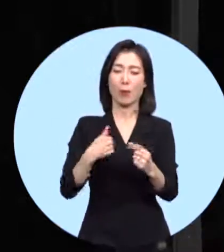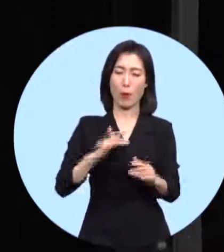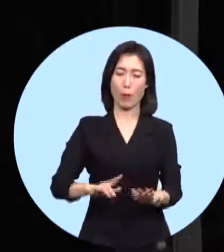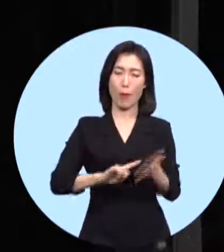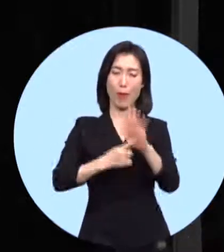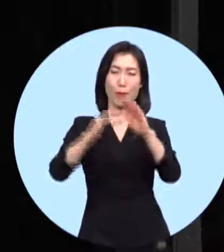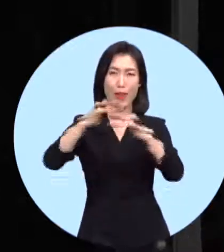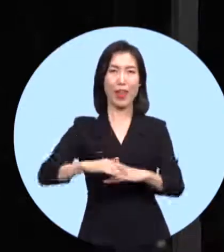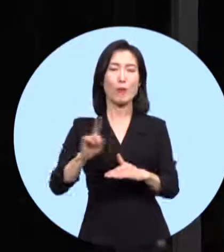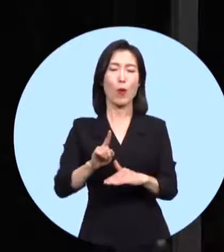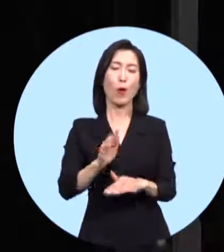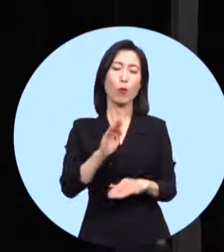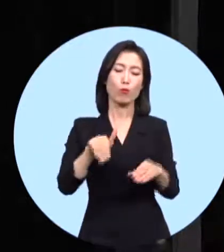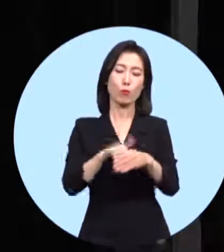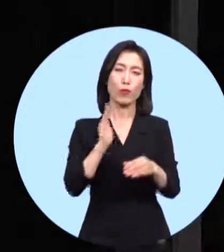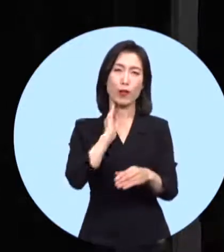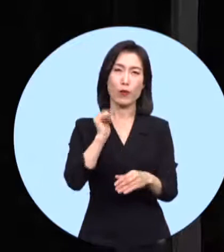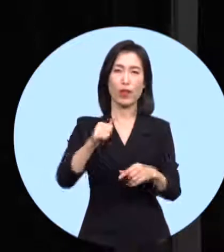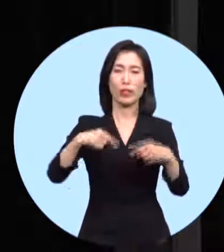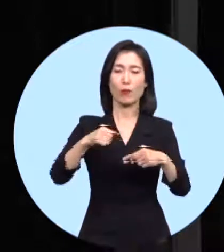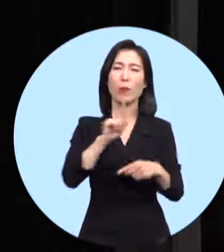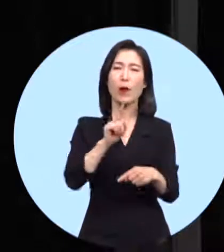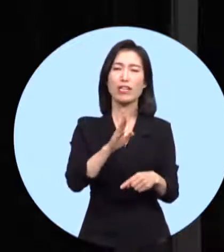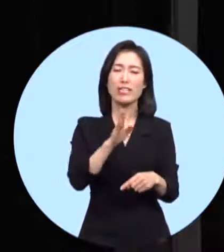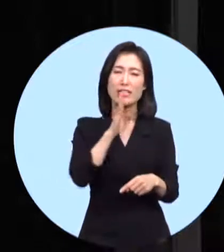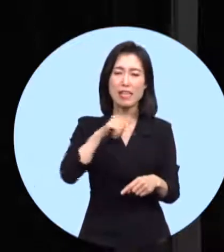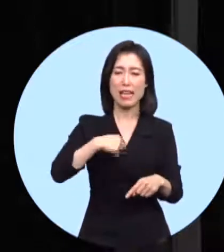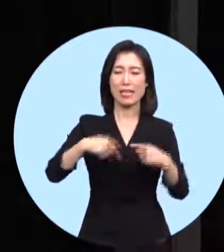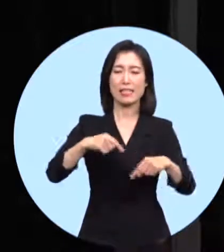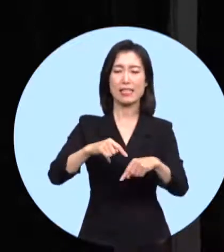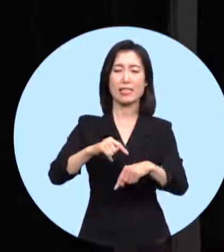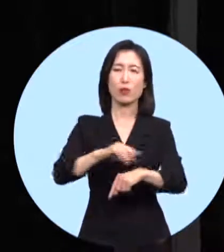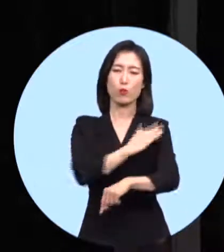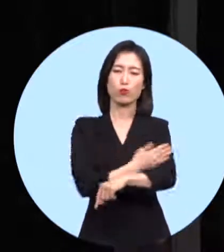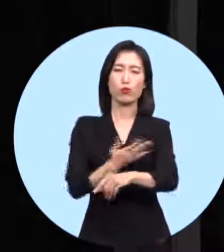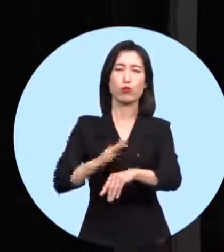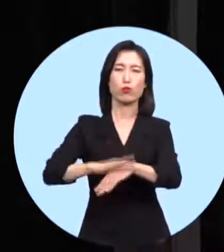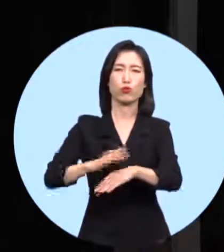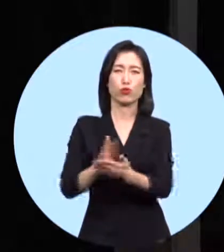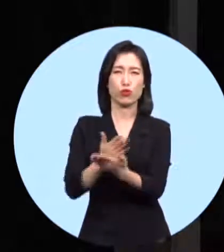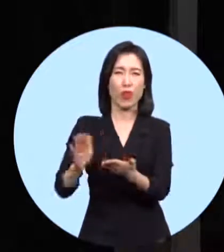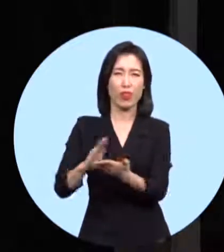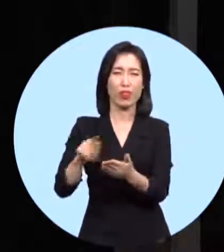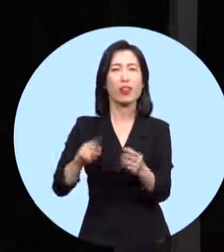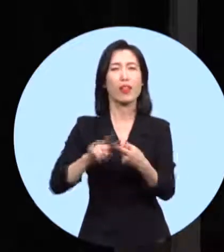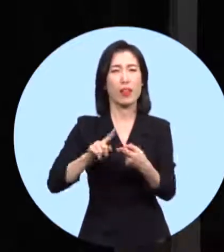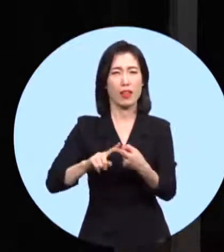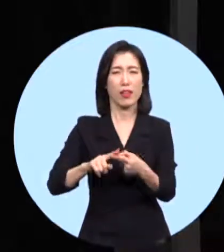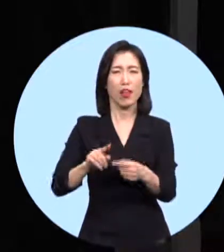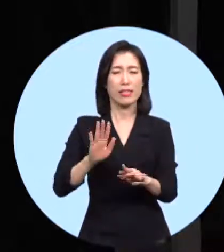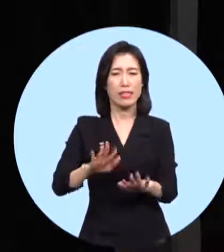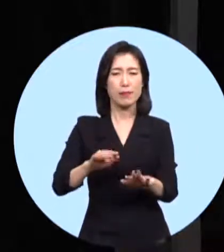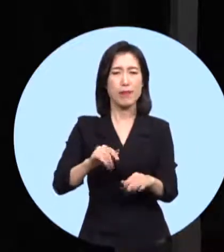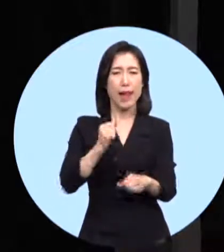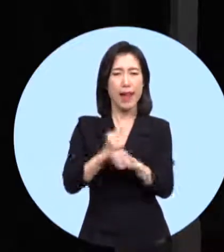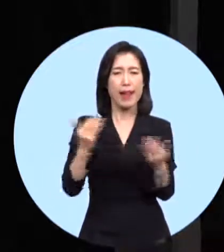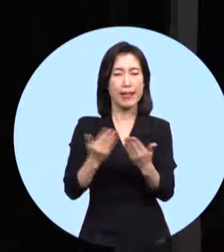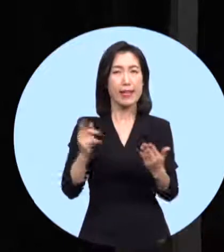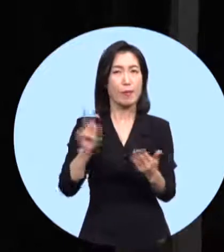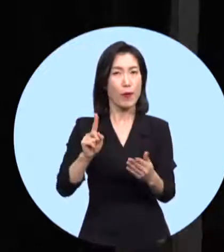내용은 문재인 정부가 추진하고 있는 실질적 자치분권과 이 자치분권이 평생교육에 어떤 접점을 맡게